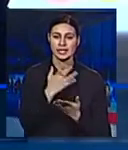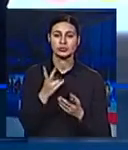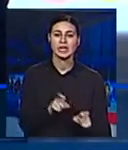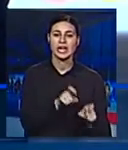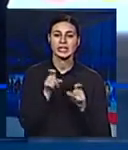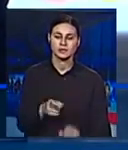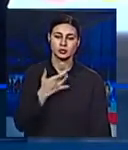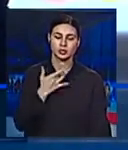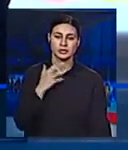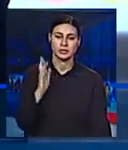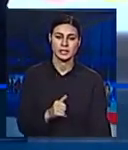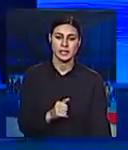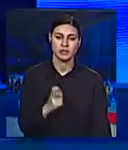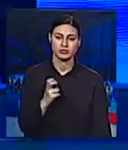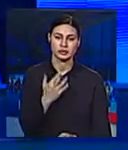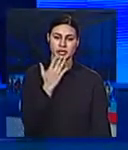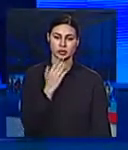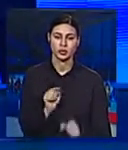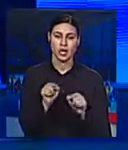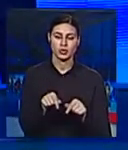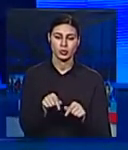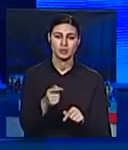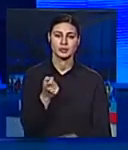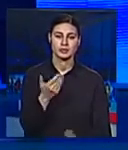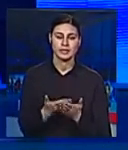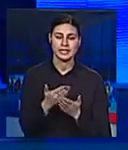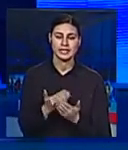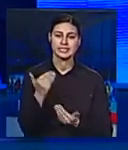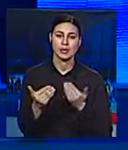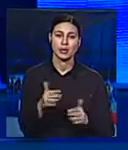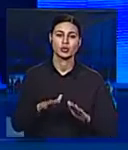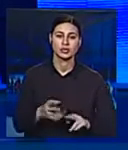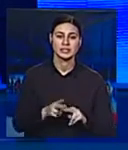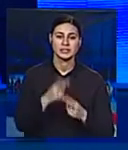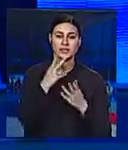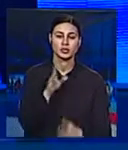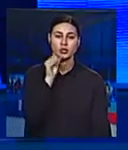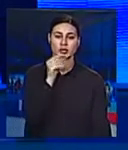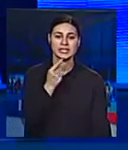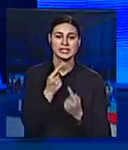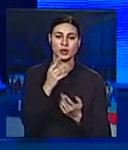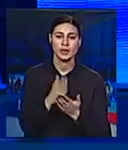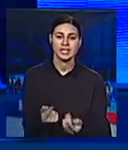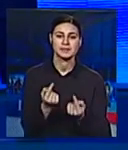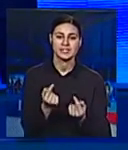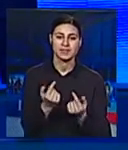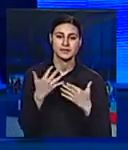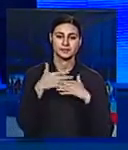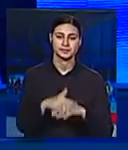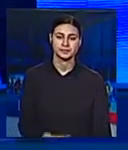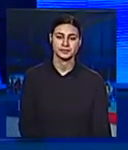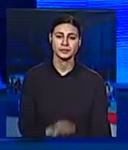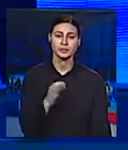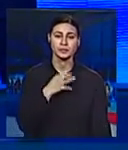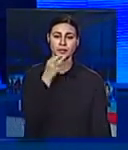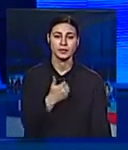გადავიდეს მუნიციპალურ და სუბნაციონალურ დონეზე, მათ შორის გარკვეულწილად სამხარეო დონეზე, წინ ფასადზე, როცა საუბარია ცოტა მსხვილ ინტერმუნიციპალურ. და რო დავა